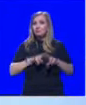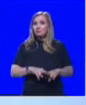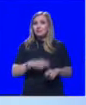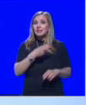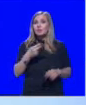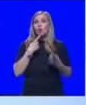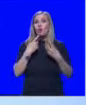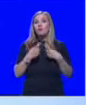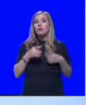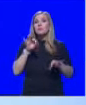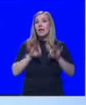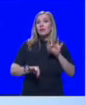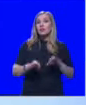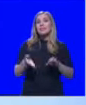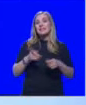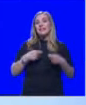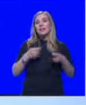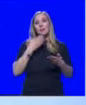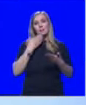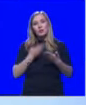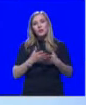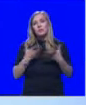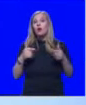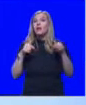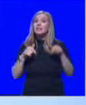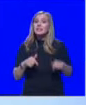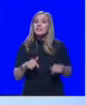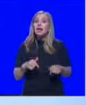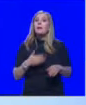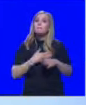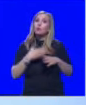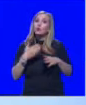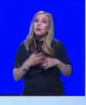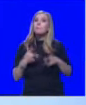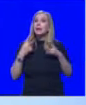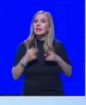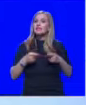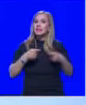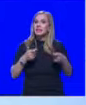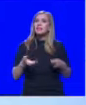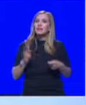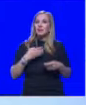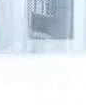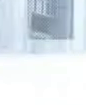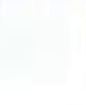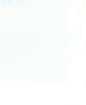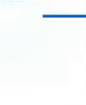вота на доверие, но за това след рекламите благодаря ви много. Сега наистина продължаваме с прекъсване за реклами и след това